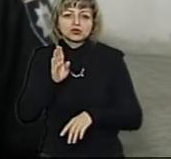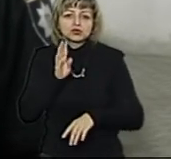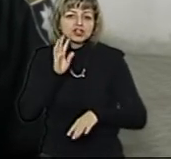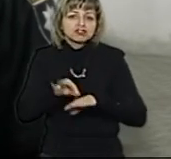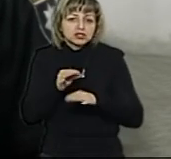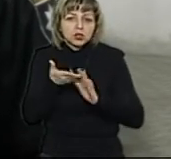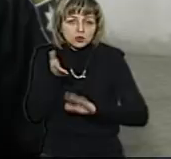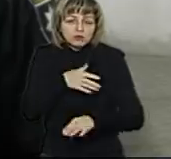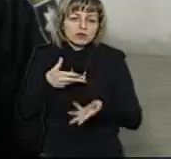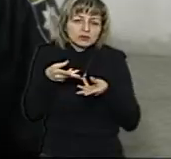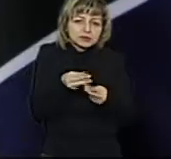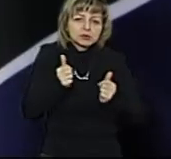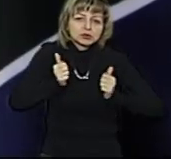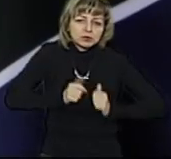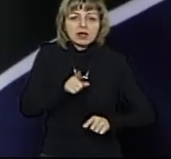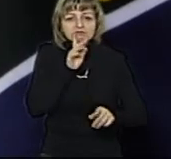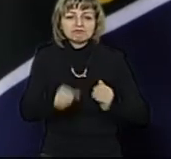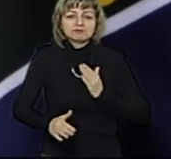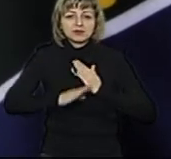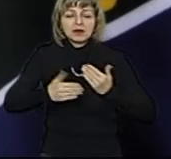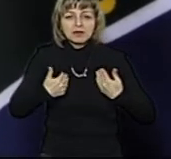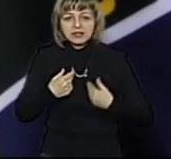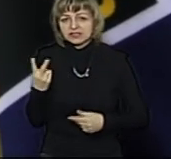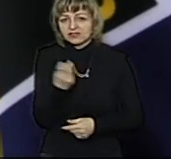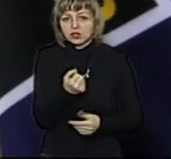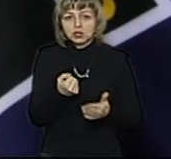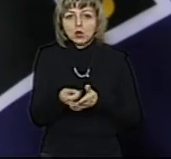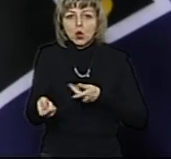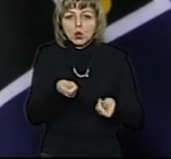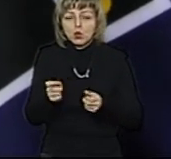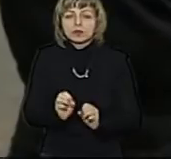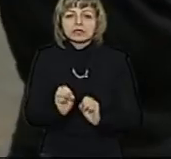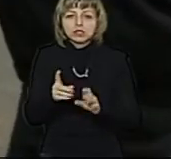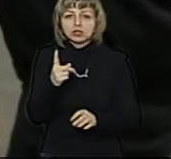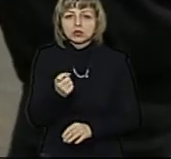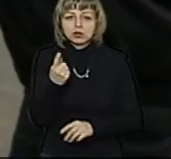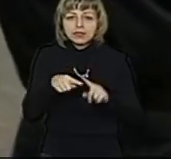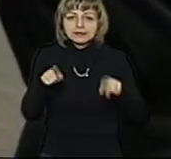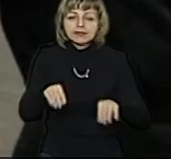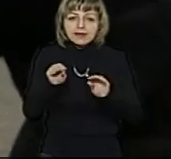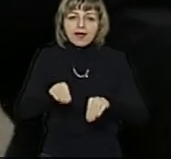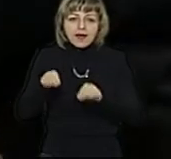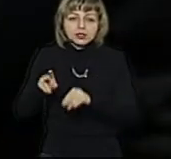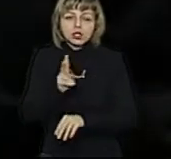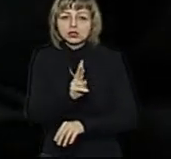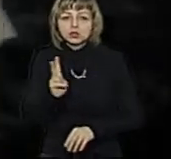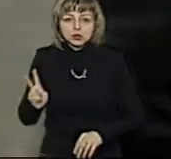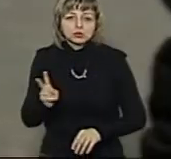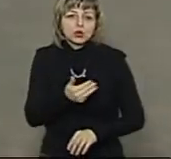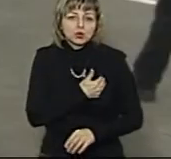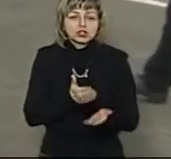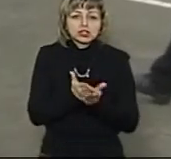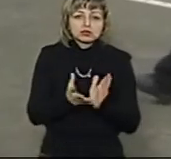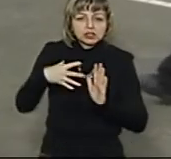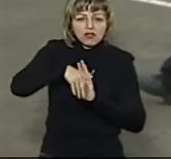важкої зміни, вона мене також підтримує. За два тижні цього року до управління подали 111 анкет. Це люди, які хочуть служити у патрульній